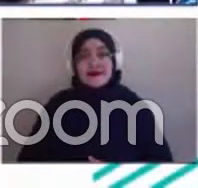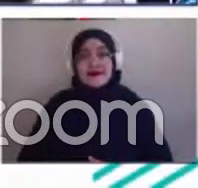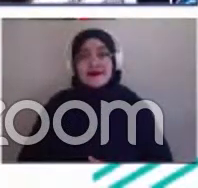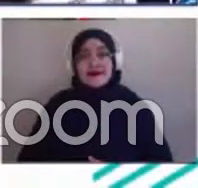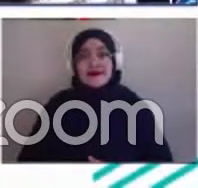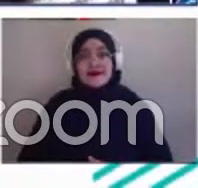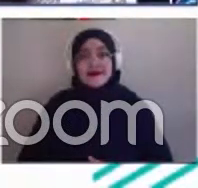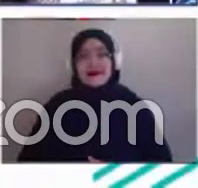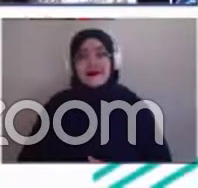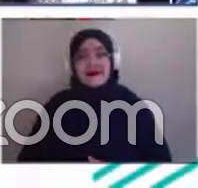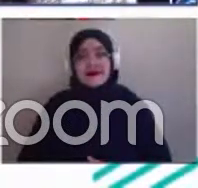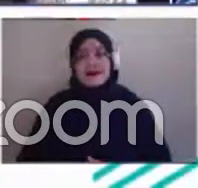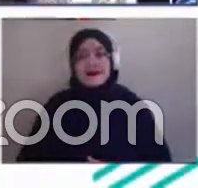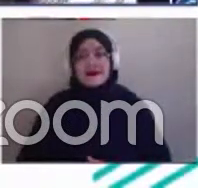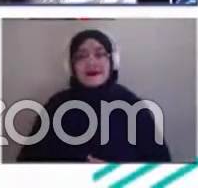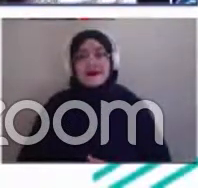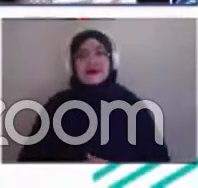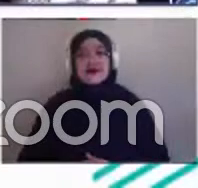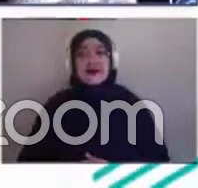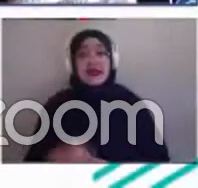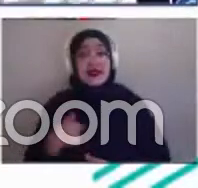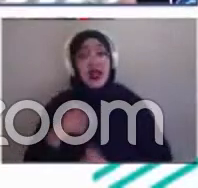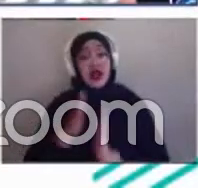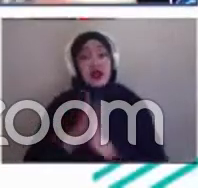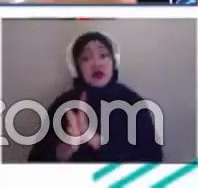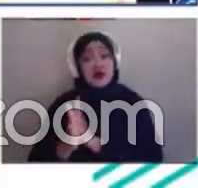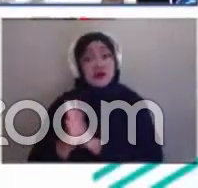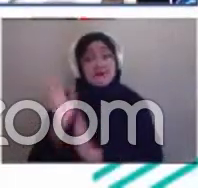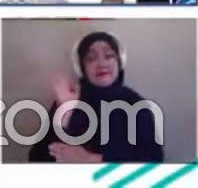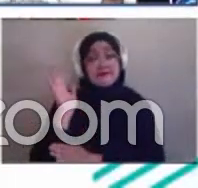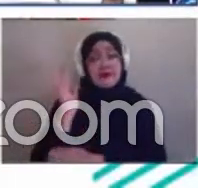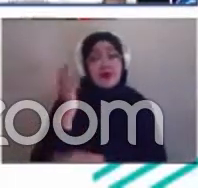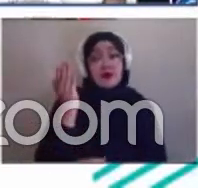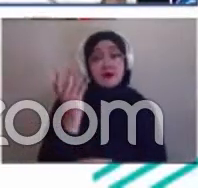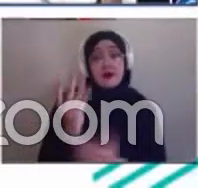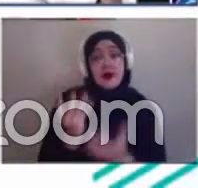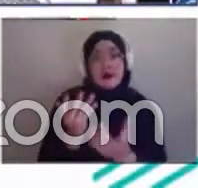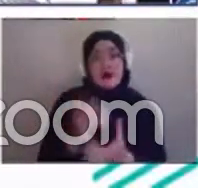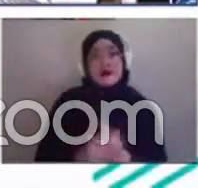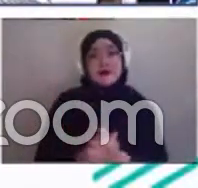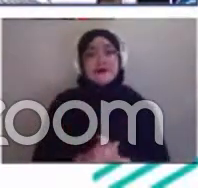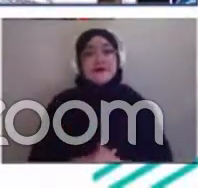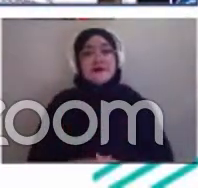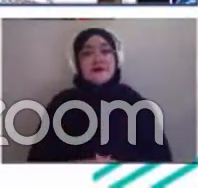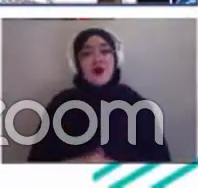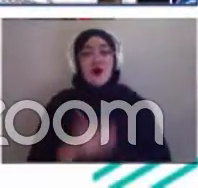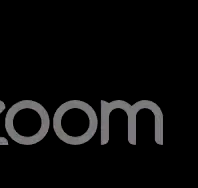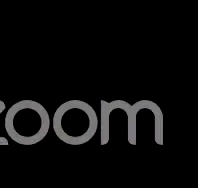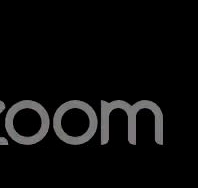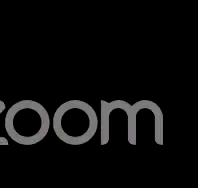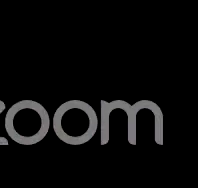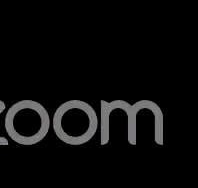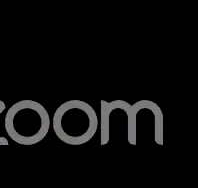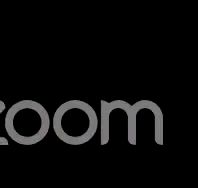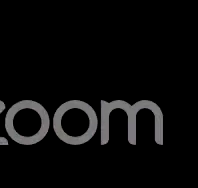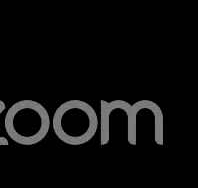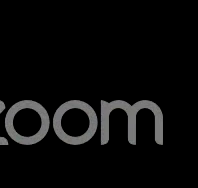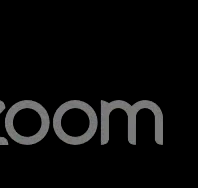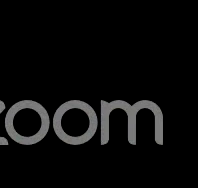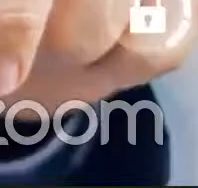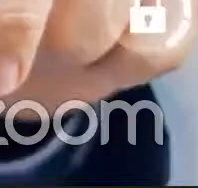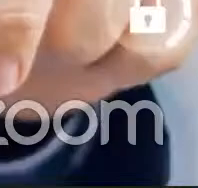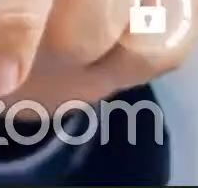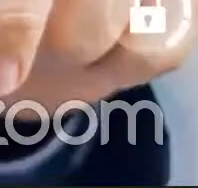Ini langsung paparan atau bagaimana? Silakan Mbak, langsung menyampaikan pemikiran dan gagasannya, baik berupa paparan atau mau langsung